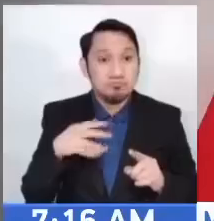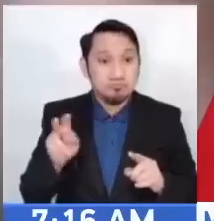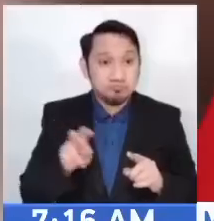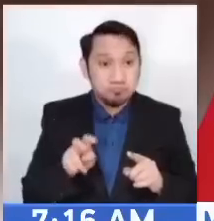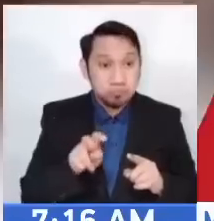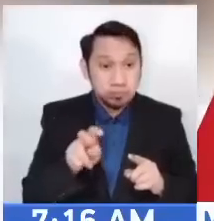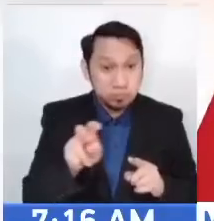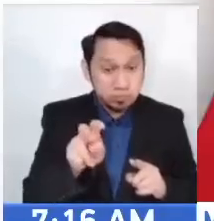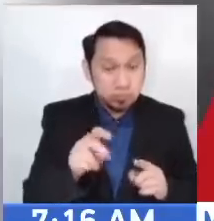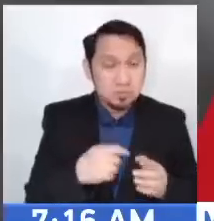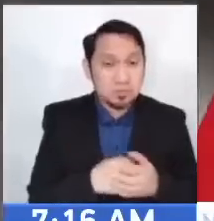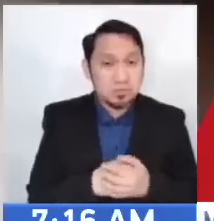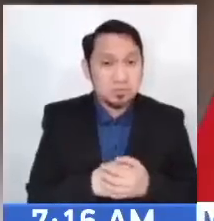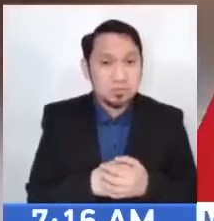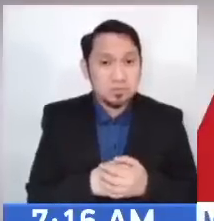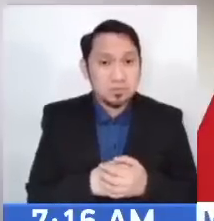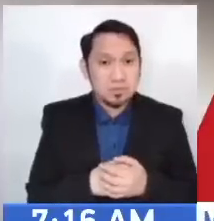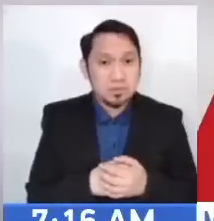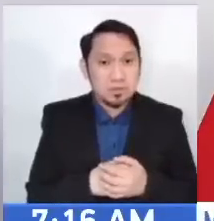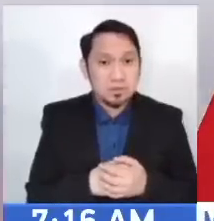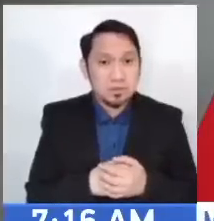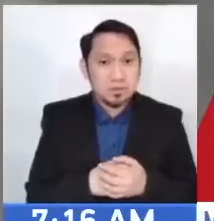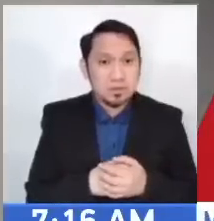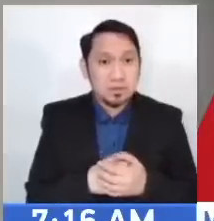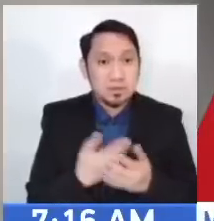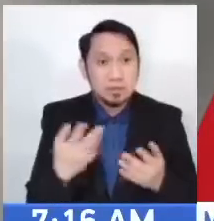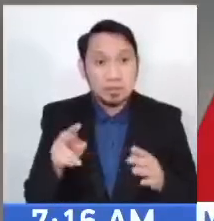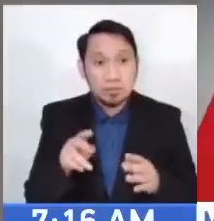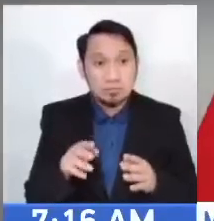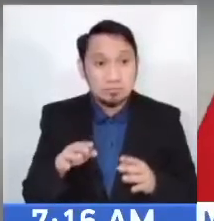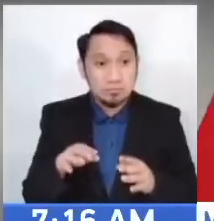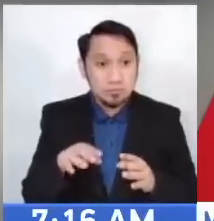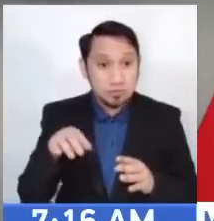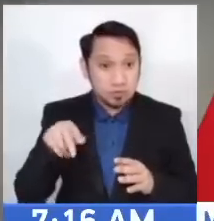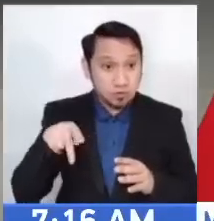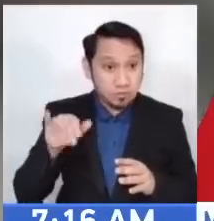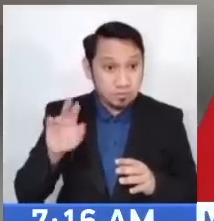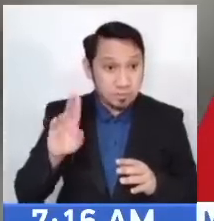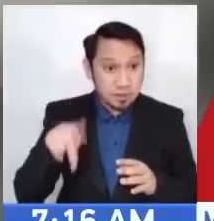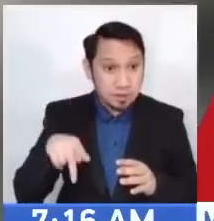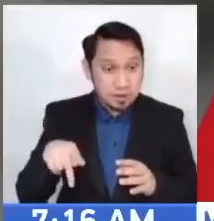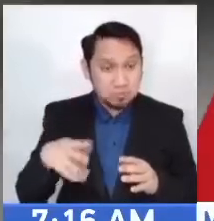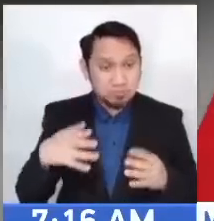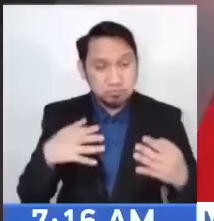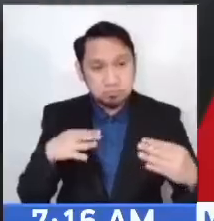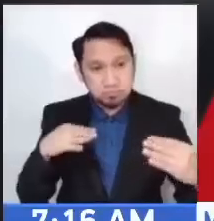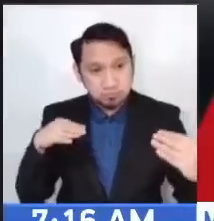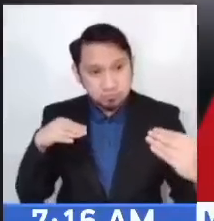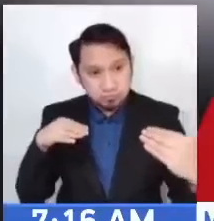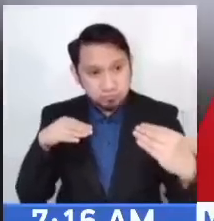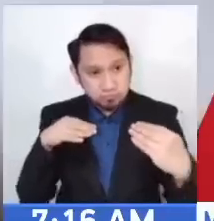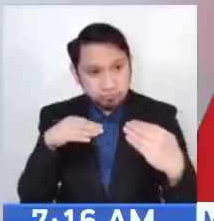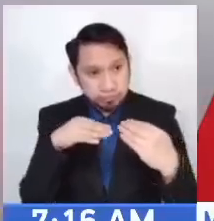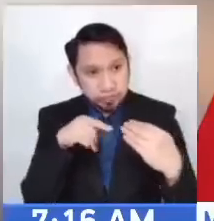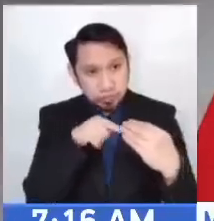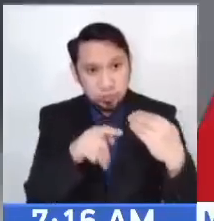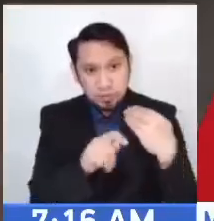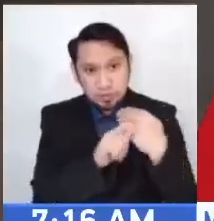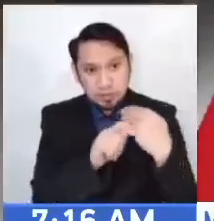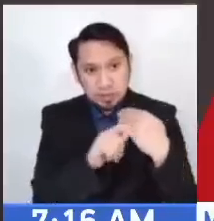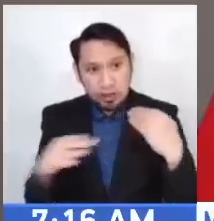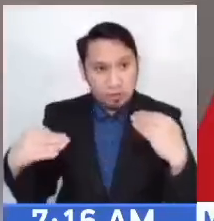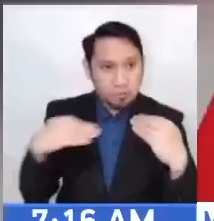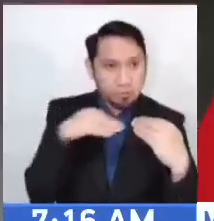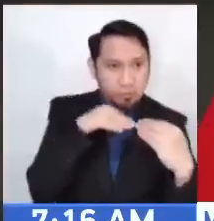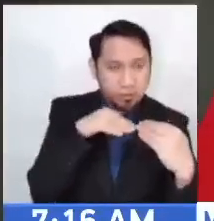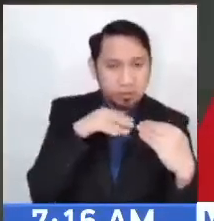daan, napunta raw sa kabilang linya ang pickup na dahilan para masalpok ng kasalubong na 10-wheeler. Naipit sa loob ng sasakyan ng